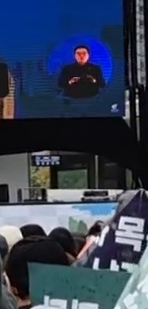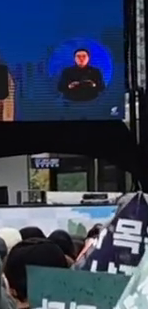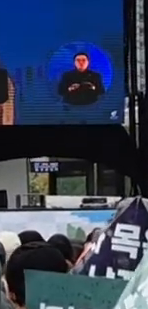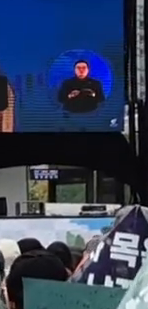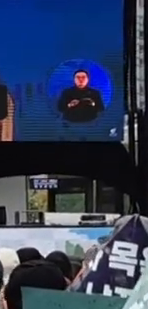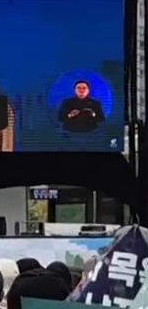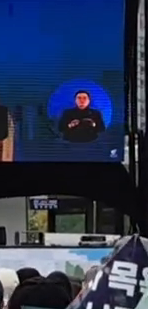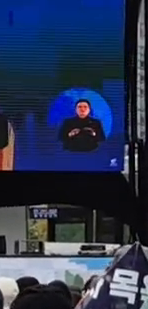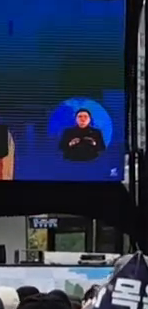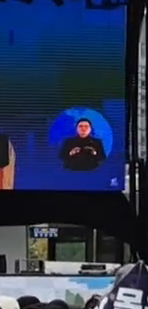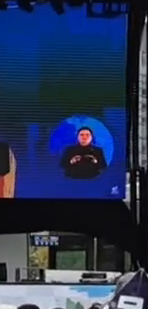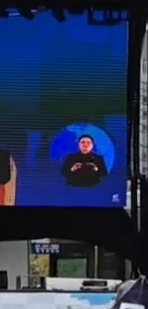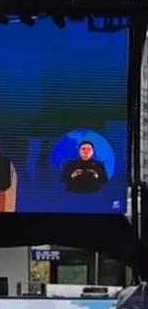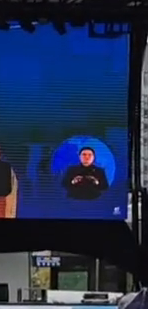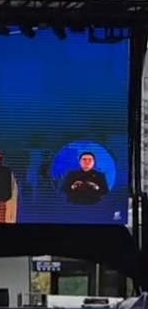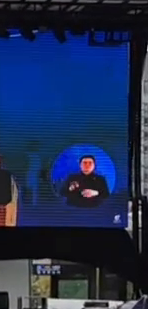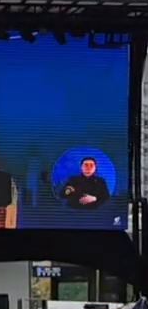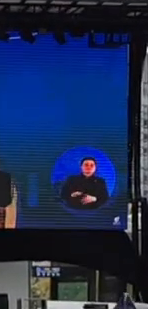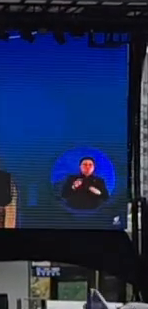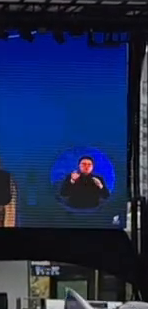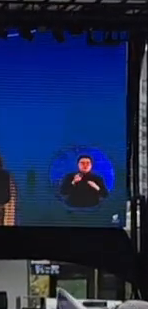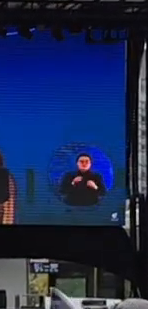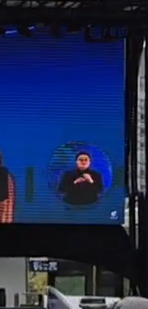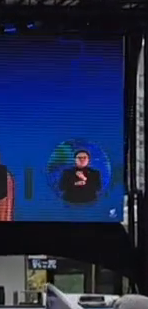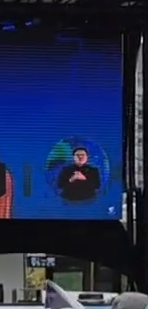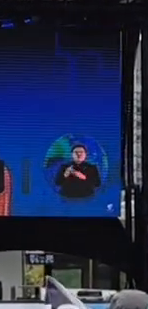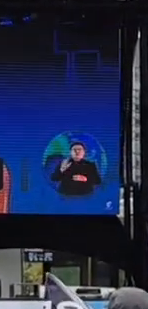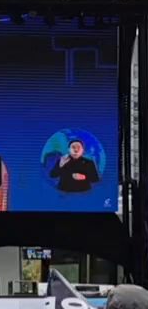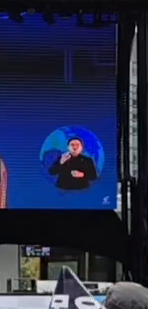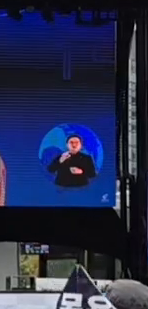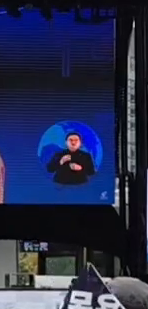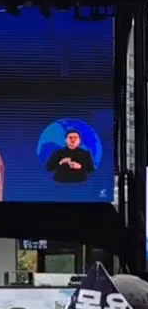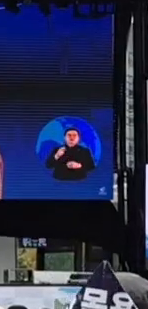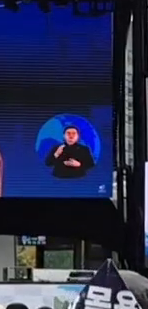메인뉴스에 다루지도 않을 것입니다. 다룬다 할지라도